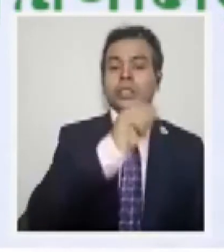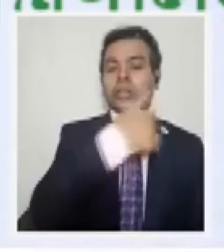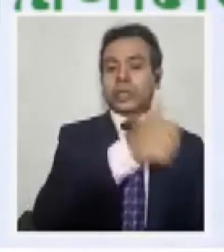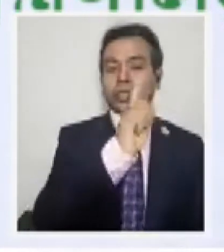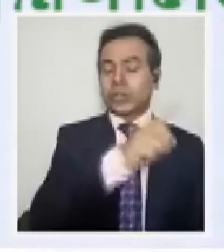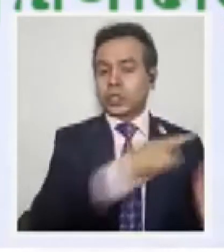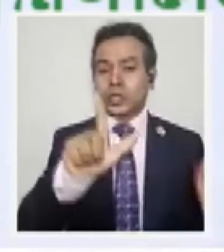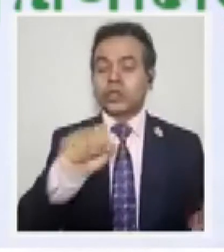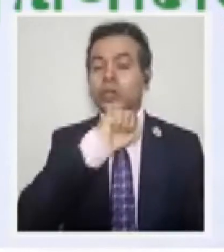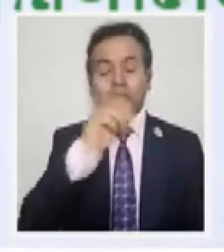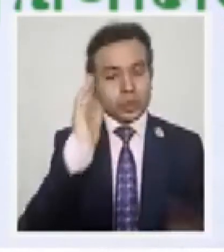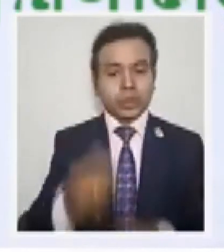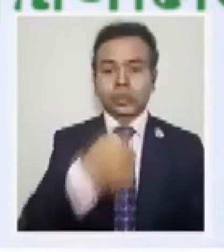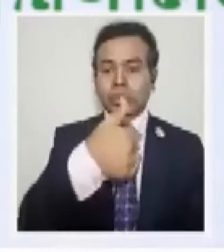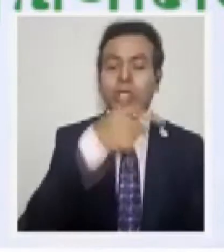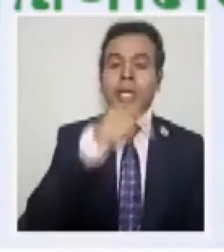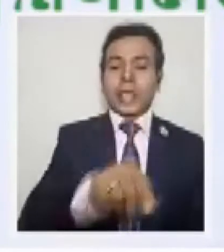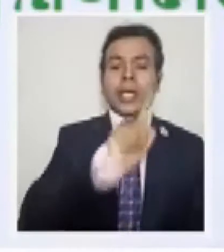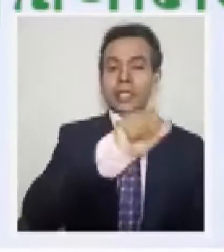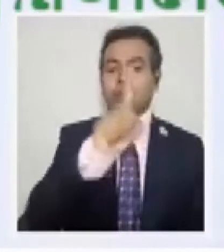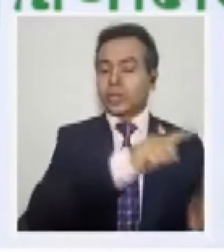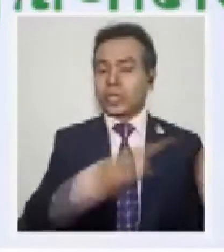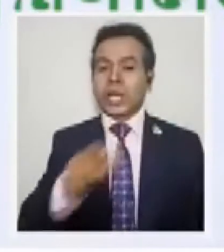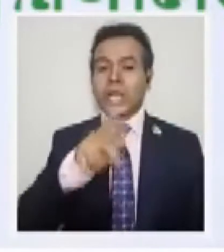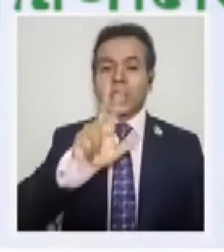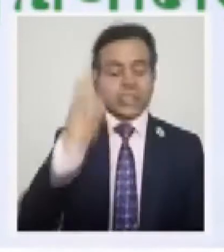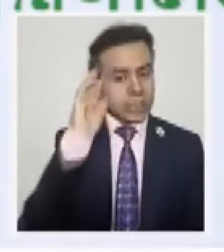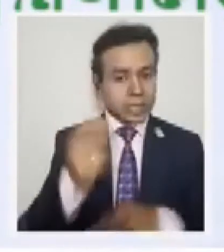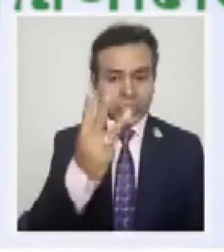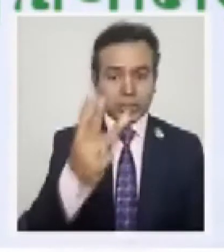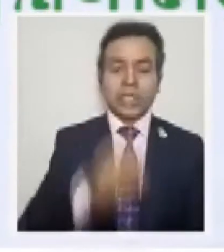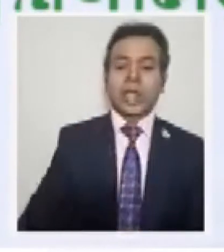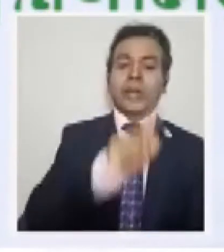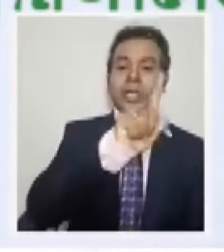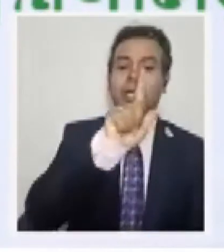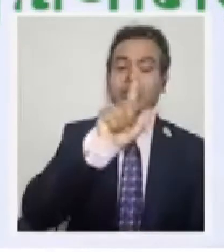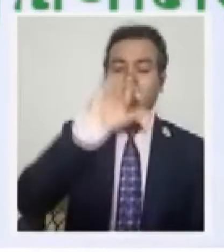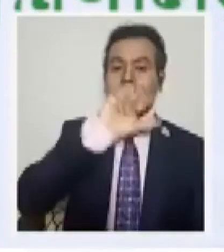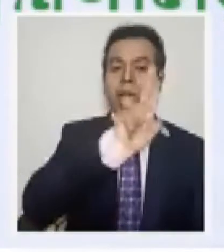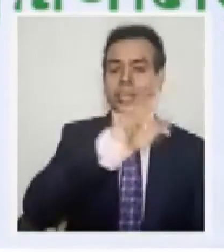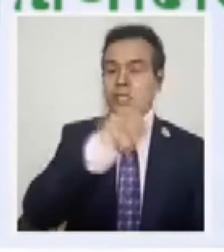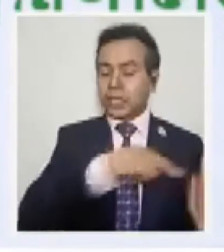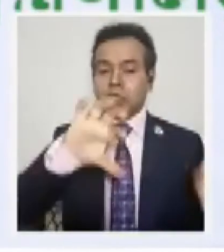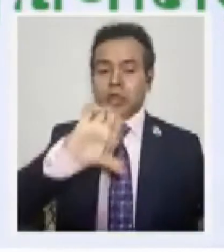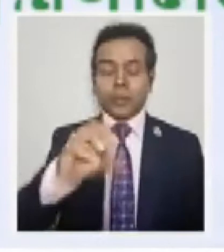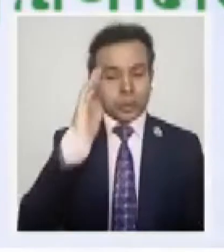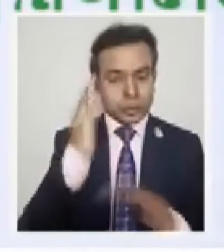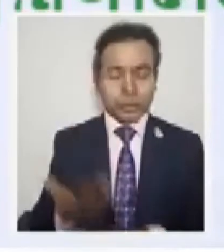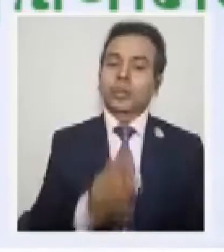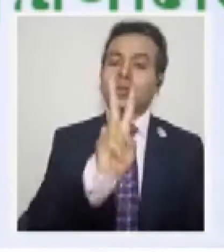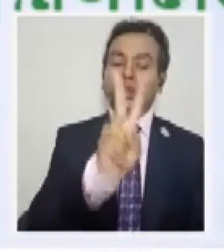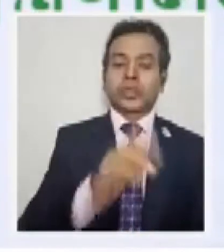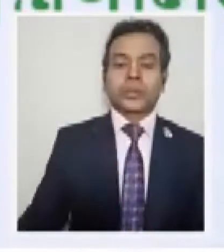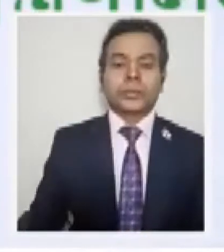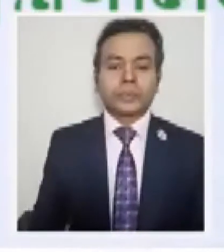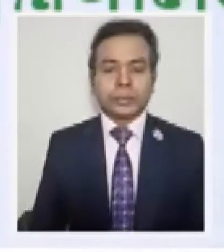51 থেকে 60 বছর বয়সের 9 জন, 61 থেকে 70 বছরের 6 জন, 71 থেকে 80 বছরের 3 জন এবং 81 থেকে